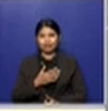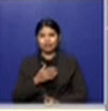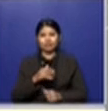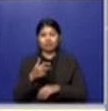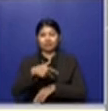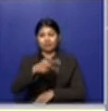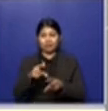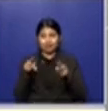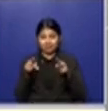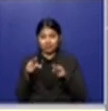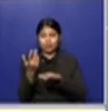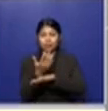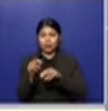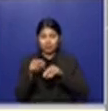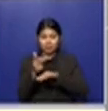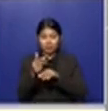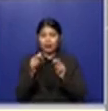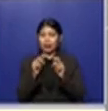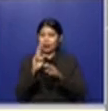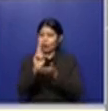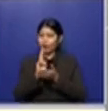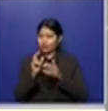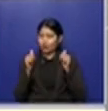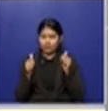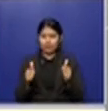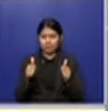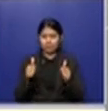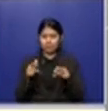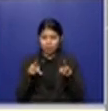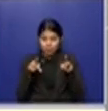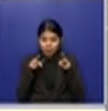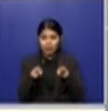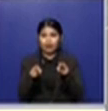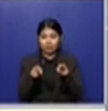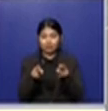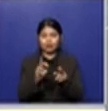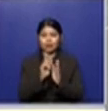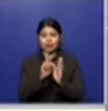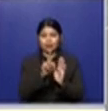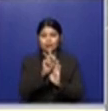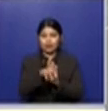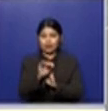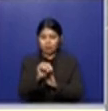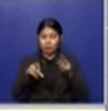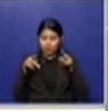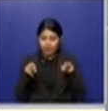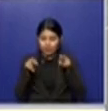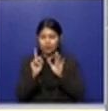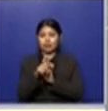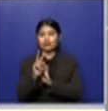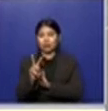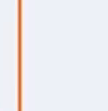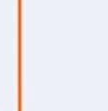การ40นาทีที่ท่านได้รับรางวัลยอดเยี่ยมให้เหลือ2นาทีนะครับ เราก็มาเปิดในห้องนี้นะครับขอ